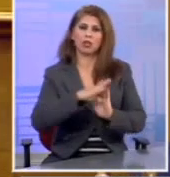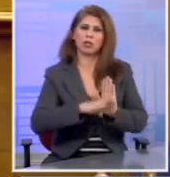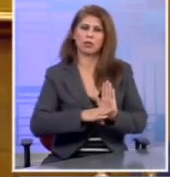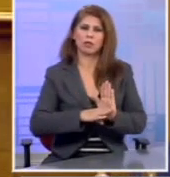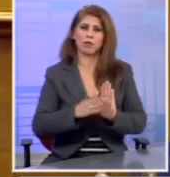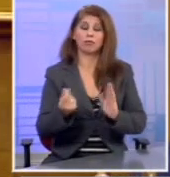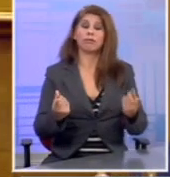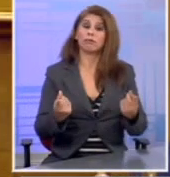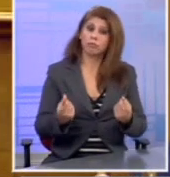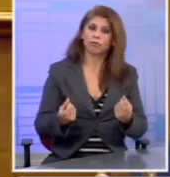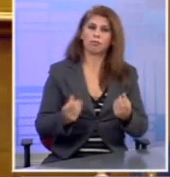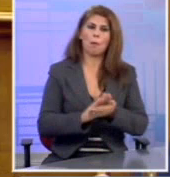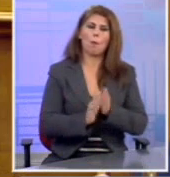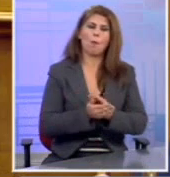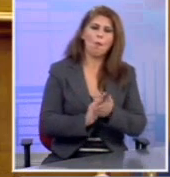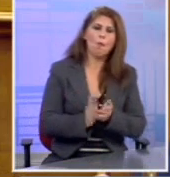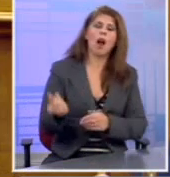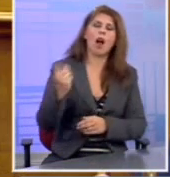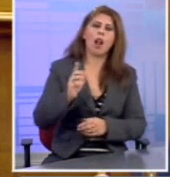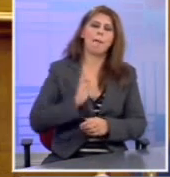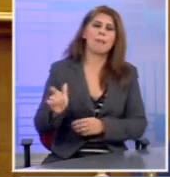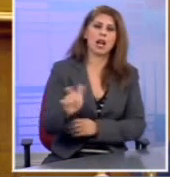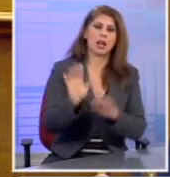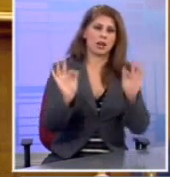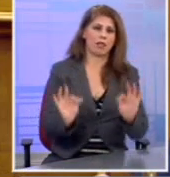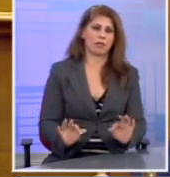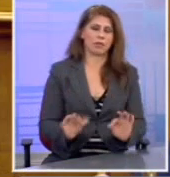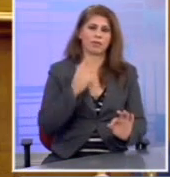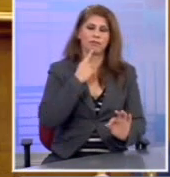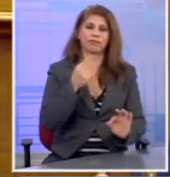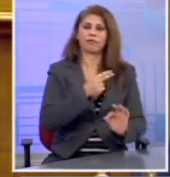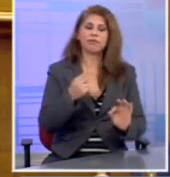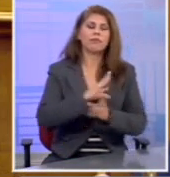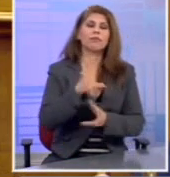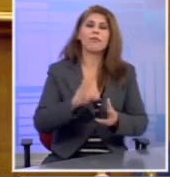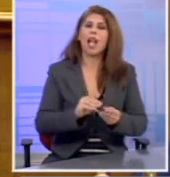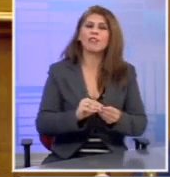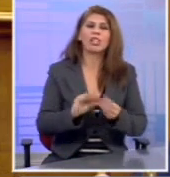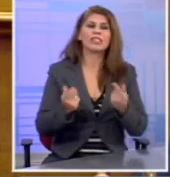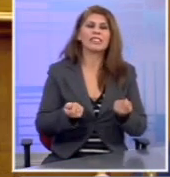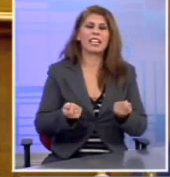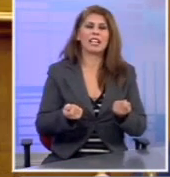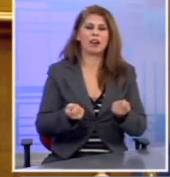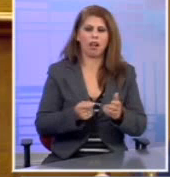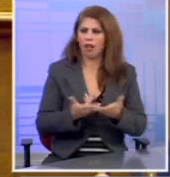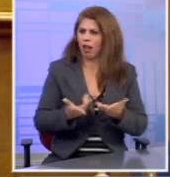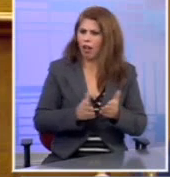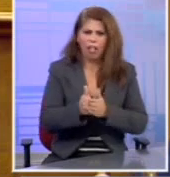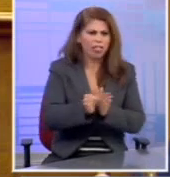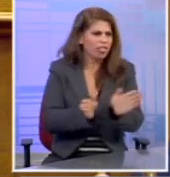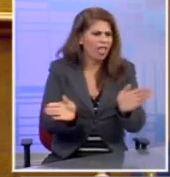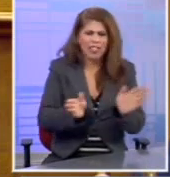με προκλητικές, συντεχνιακές και άλλες πελατειακές ρυθμίσεις που το κατέστησαν δεδαλώδες και διαχρονικά ελληματικό.